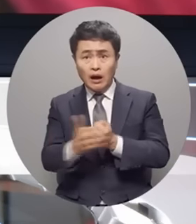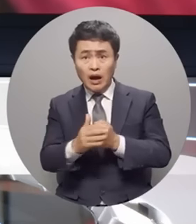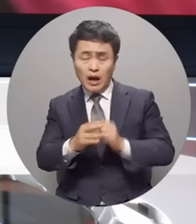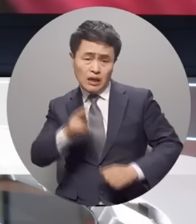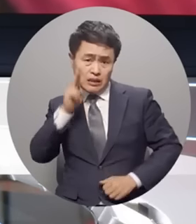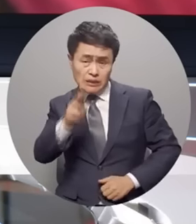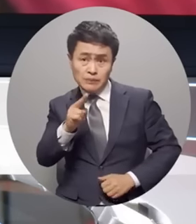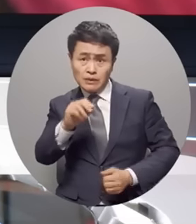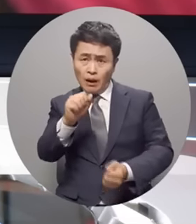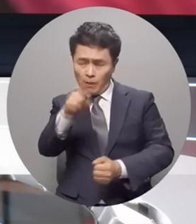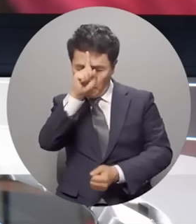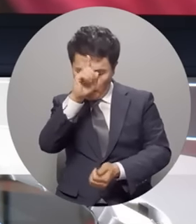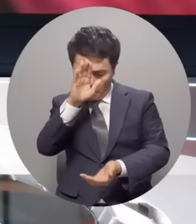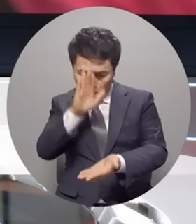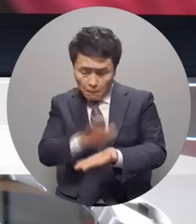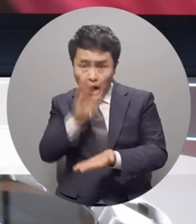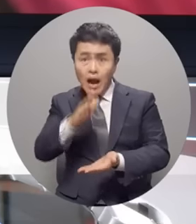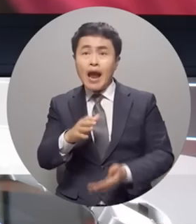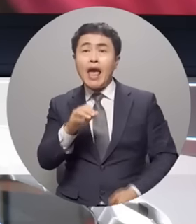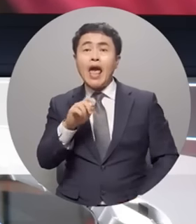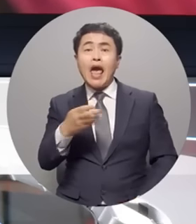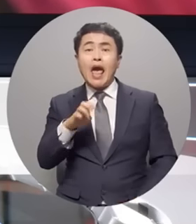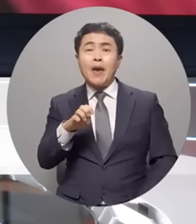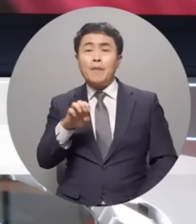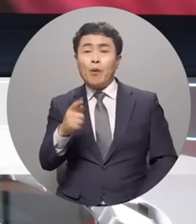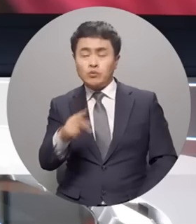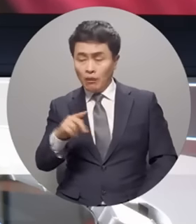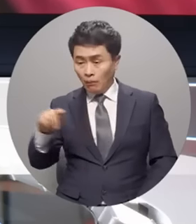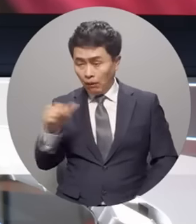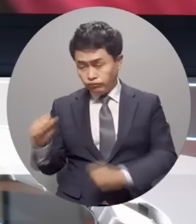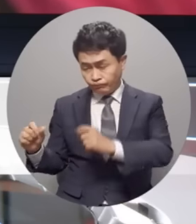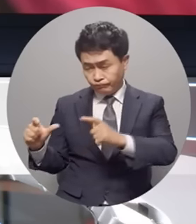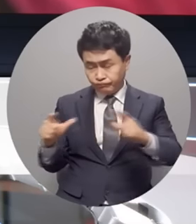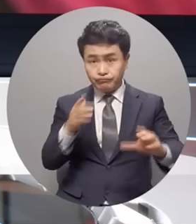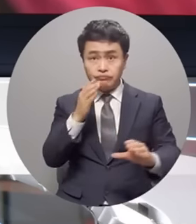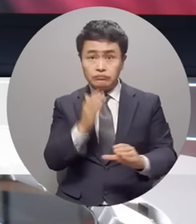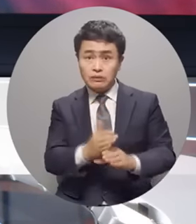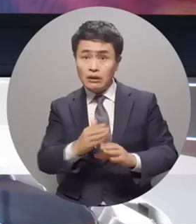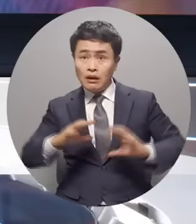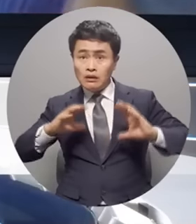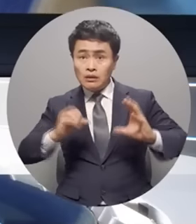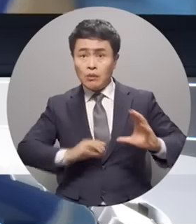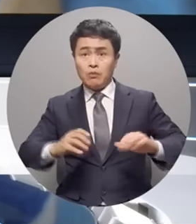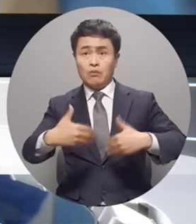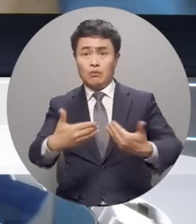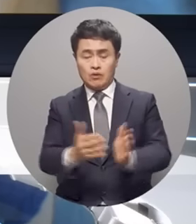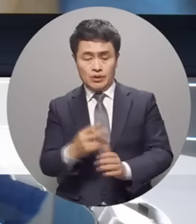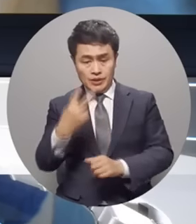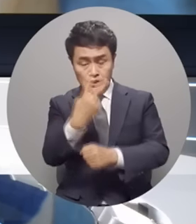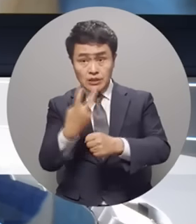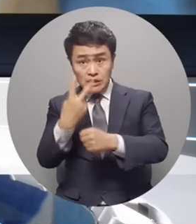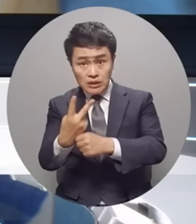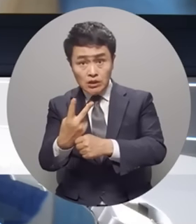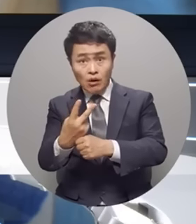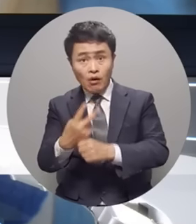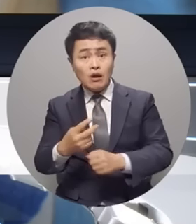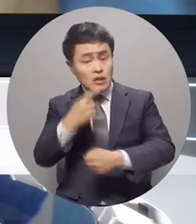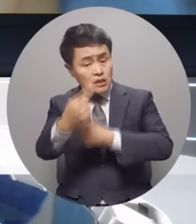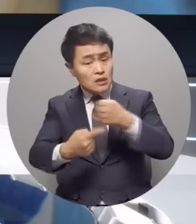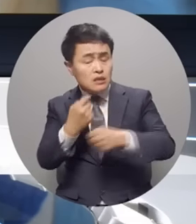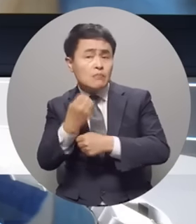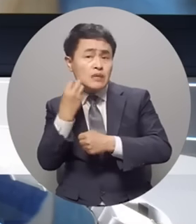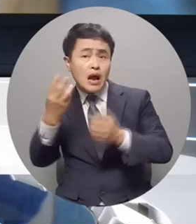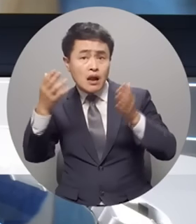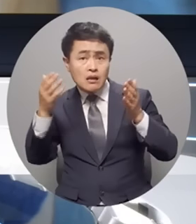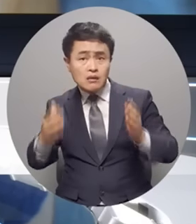발열 발진성 질환인 엠폭스가 빠른 속도로 확산하고 있습니다. 세계보건기구는 2022년에 이어 1년